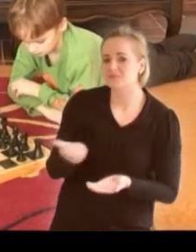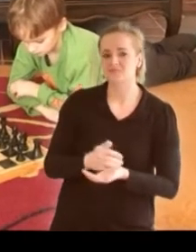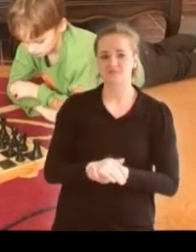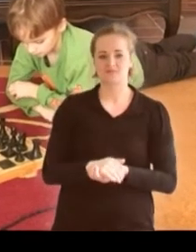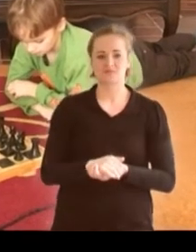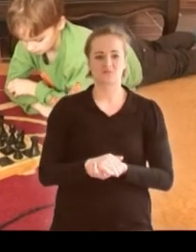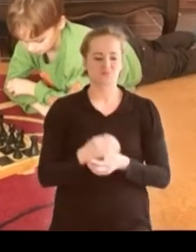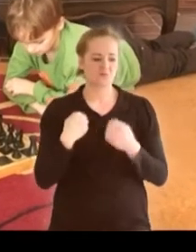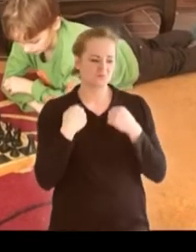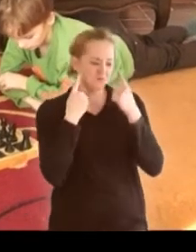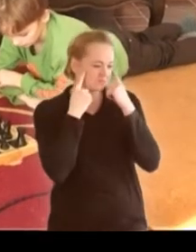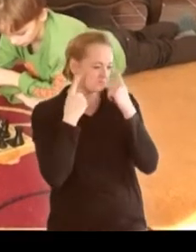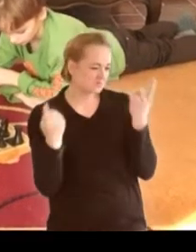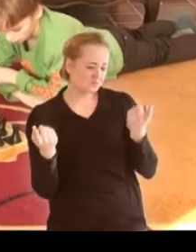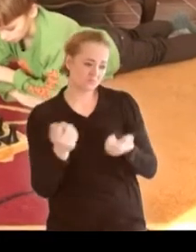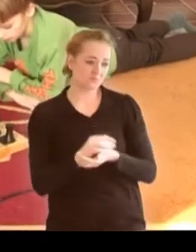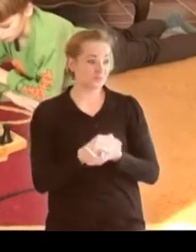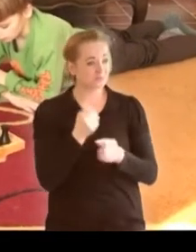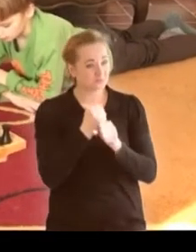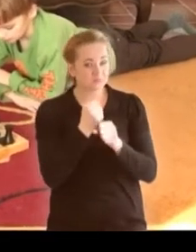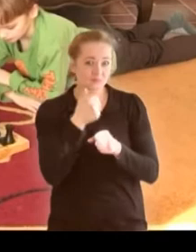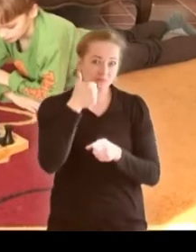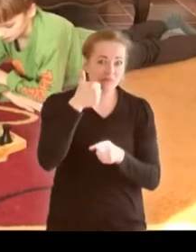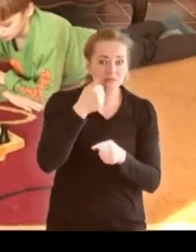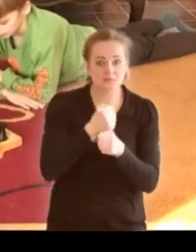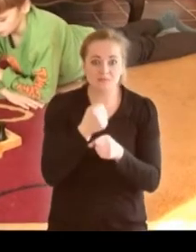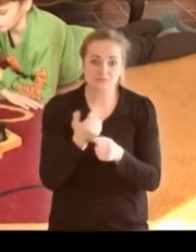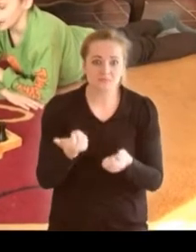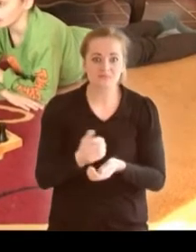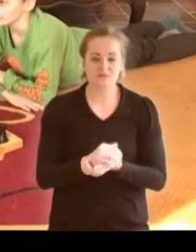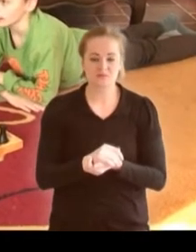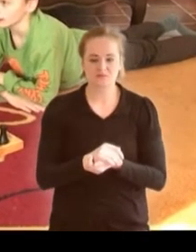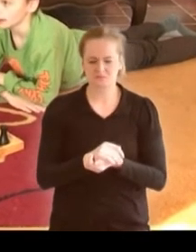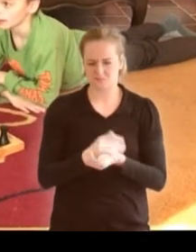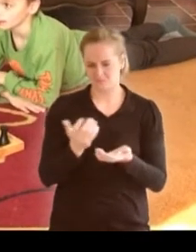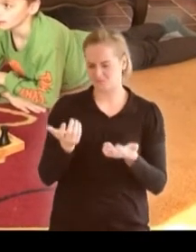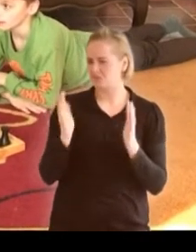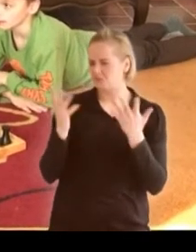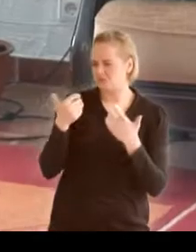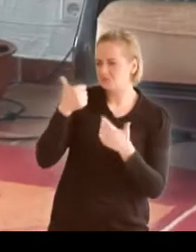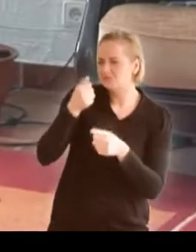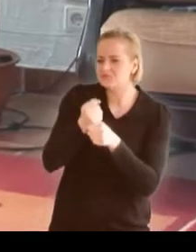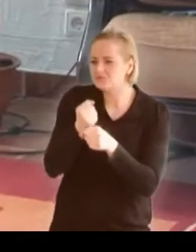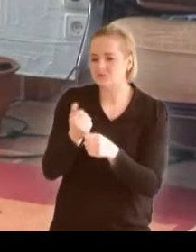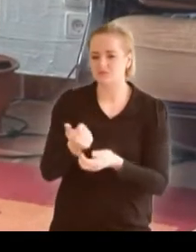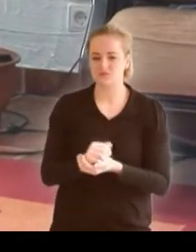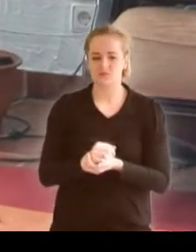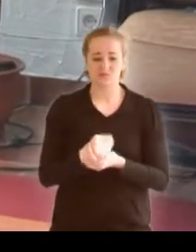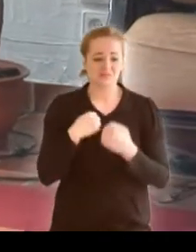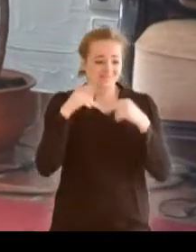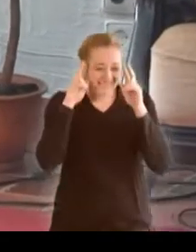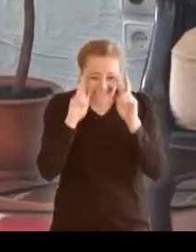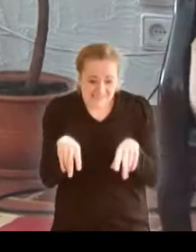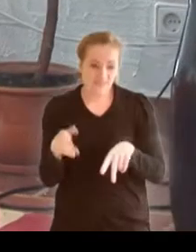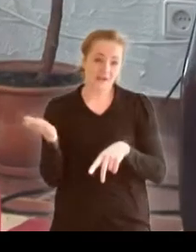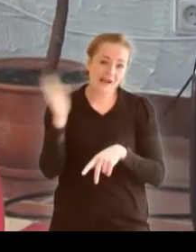Broli, ką veiks? Nežinau. Gal padarykime gerą darbą? O